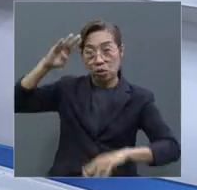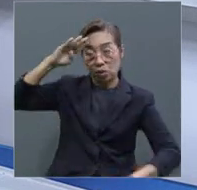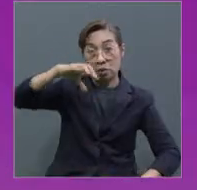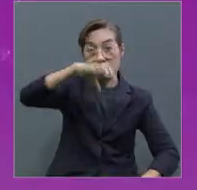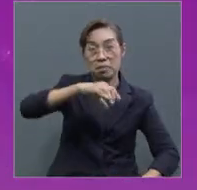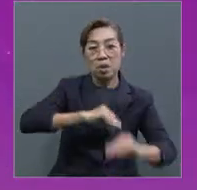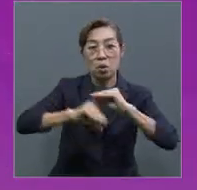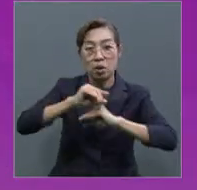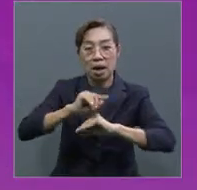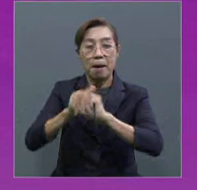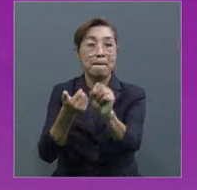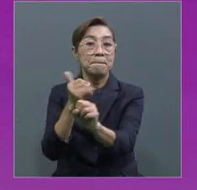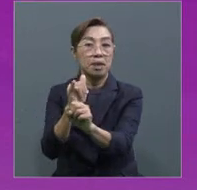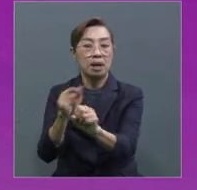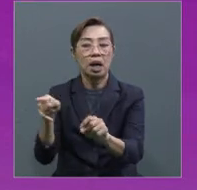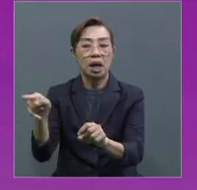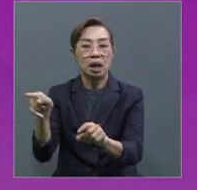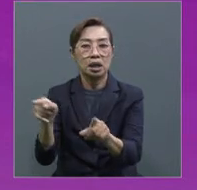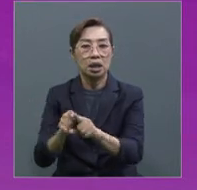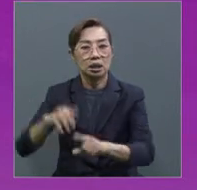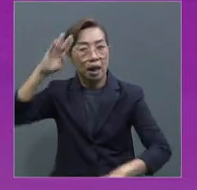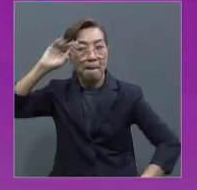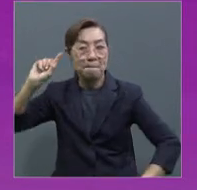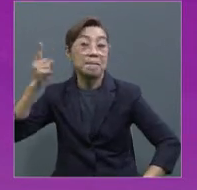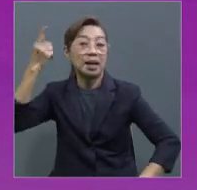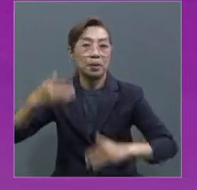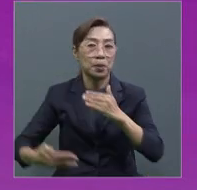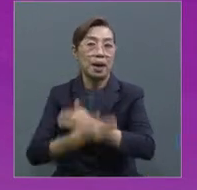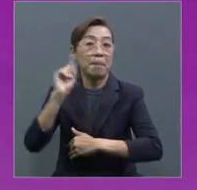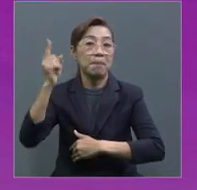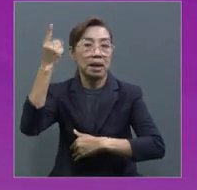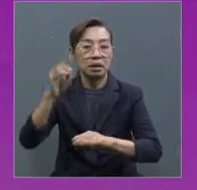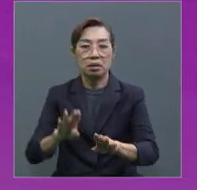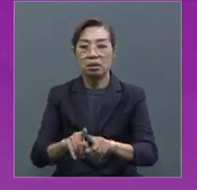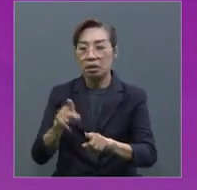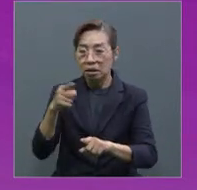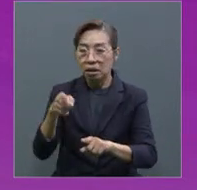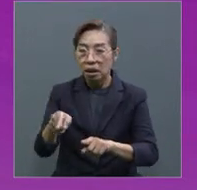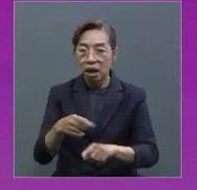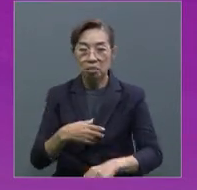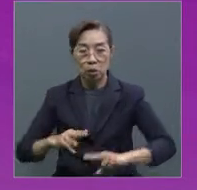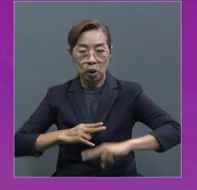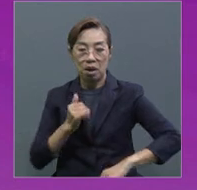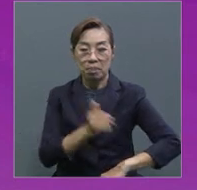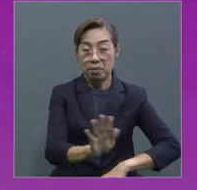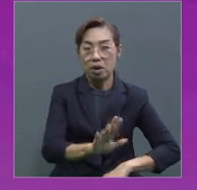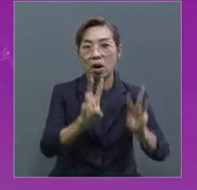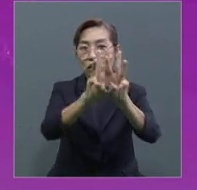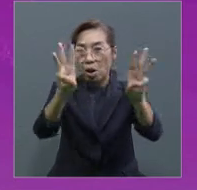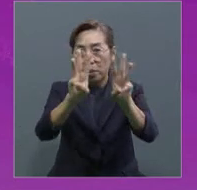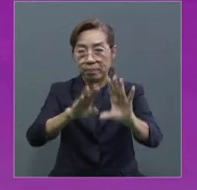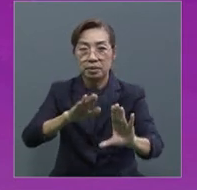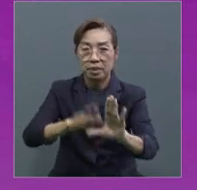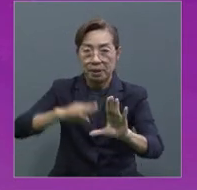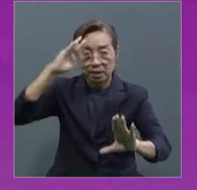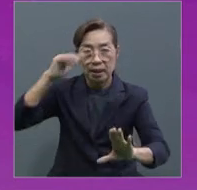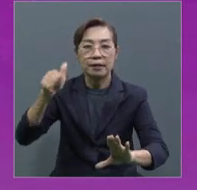โครงการค่ะปีใหม่ทหารใหม่โอกาสใหม่นะคะเพื่อที่จะรับสมัครทหารกองเกินด้วยระบบออนไลน์ประจำปี 2567